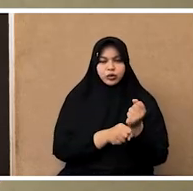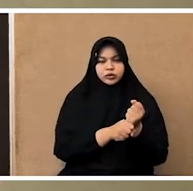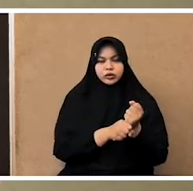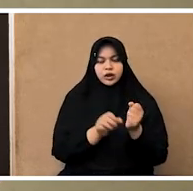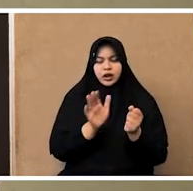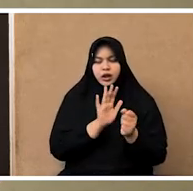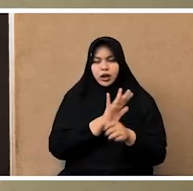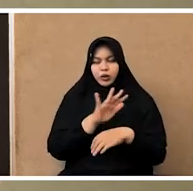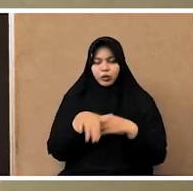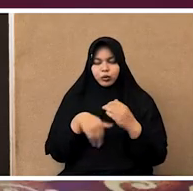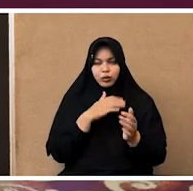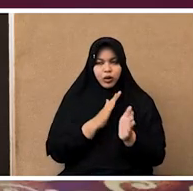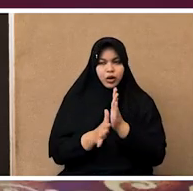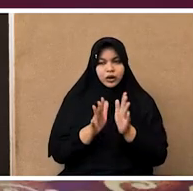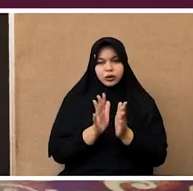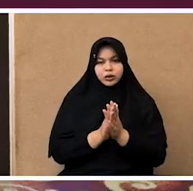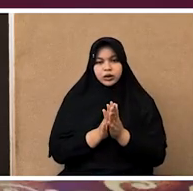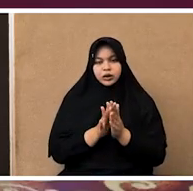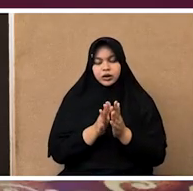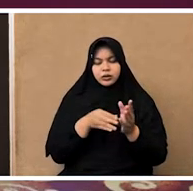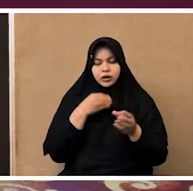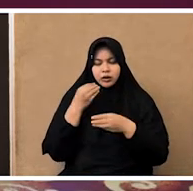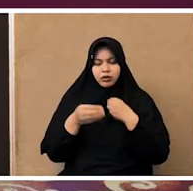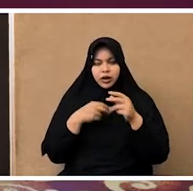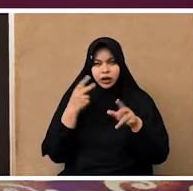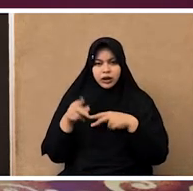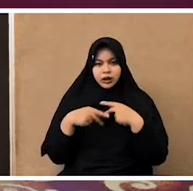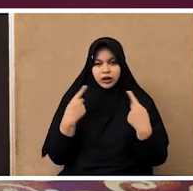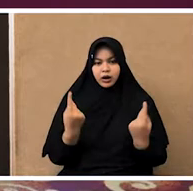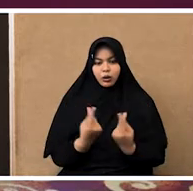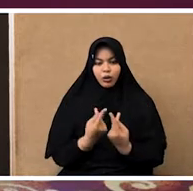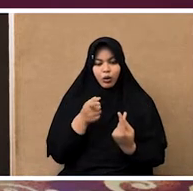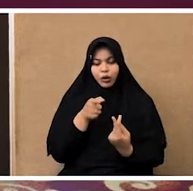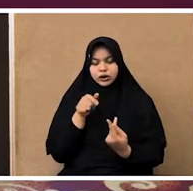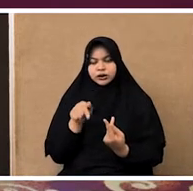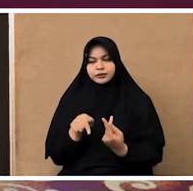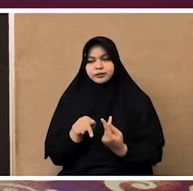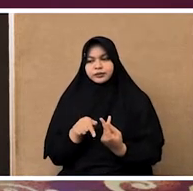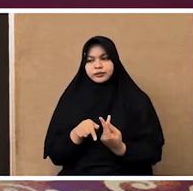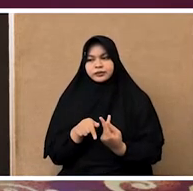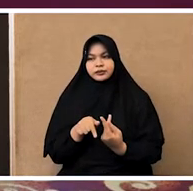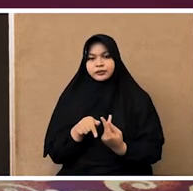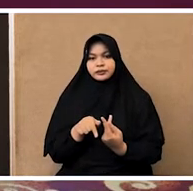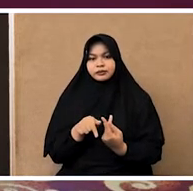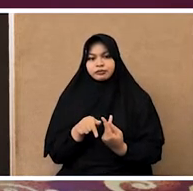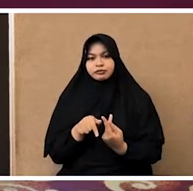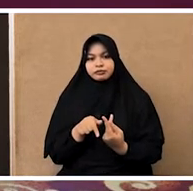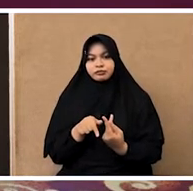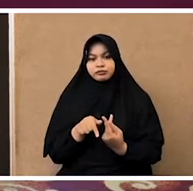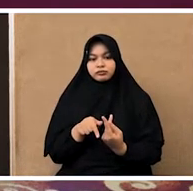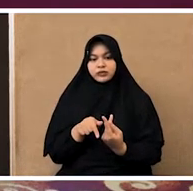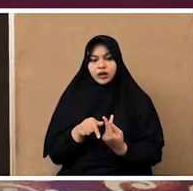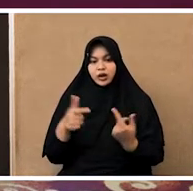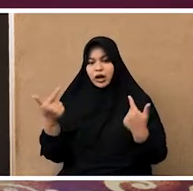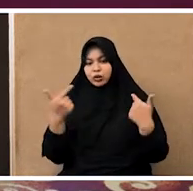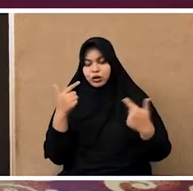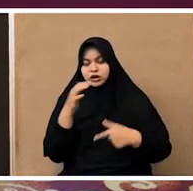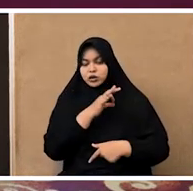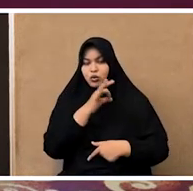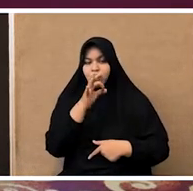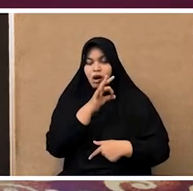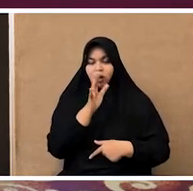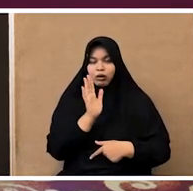tidak serta-merta kemudian berdasarkan keterangan keluarga dan lain sebagainya Oh ini lagi apa kena gangguan jiwa misalkan